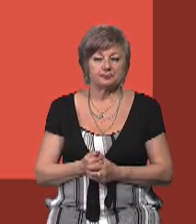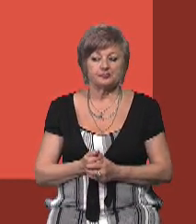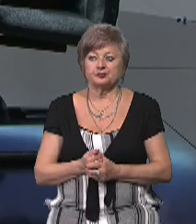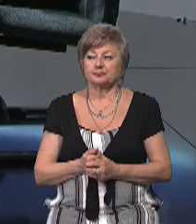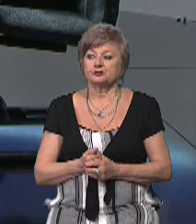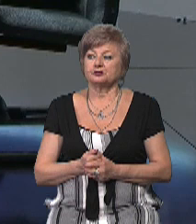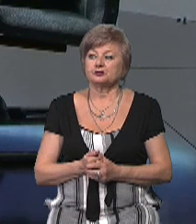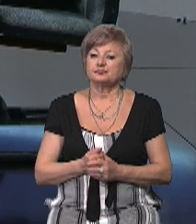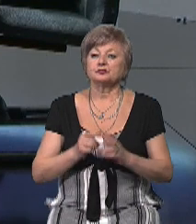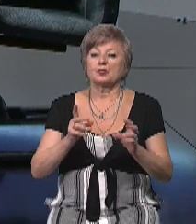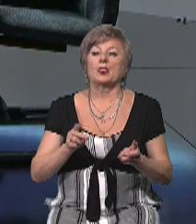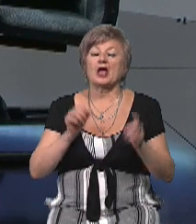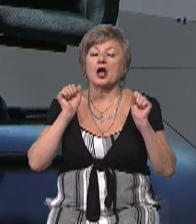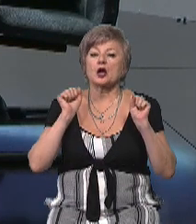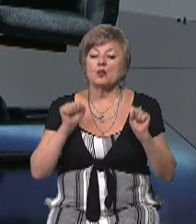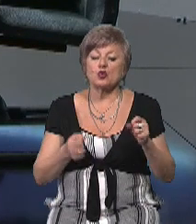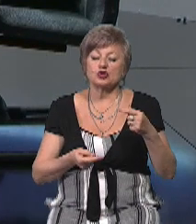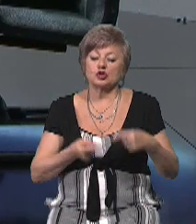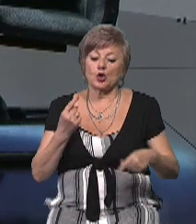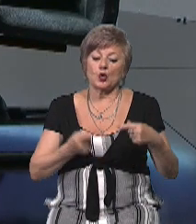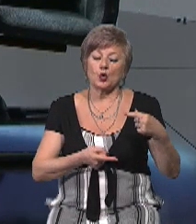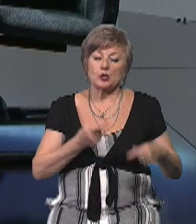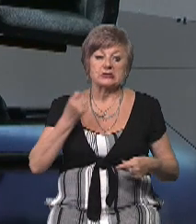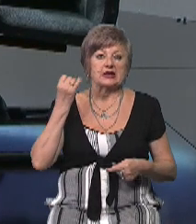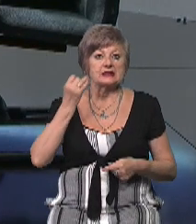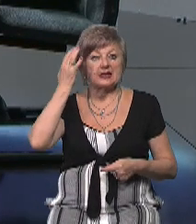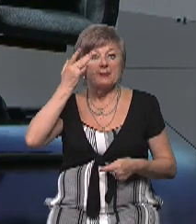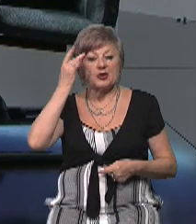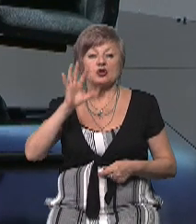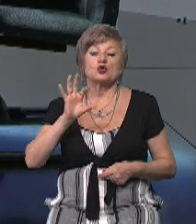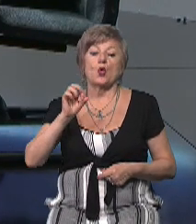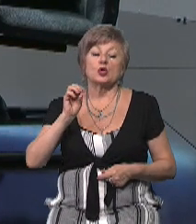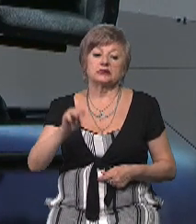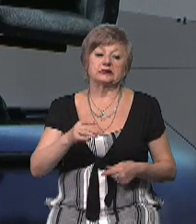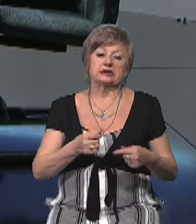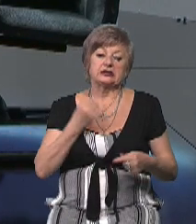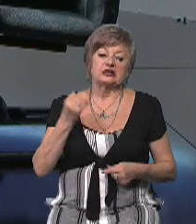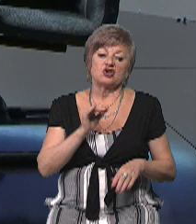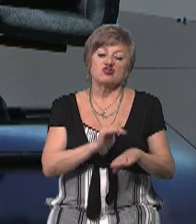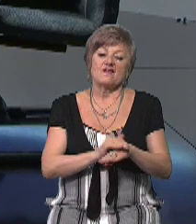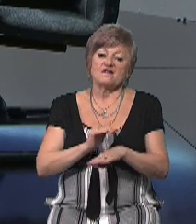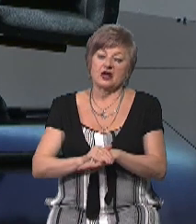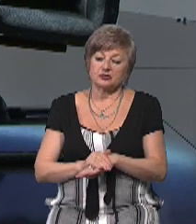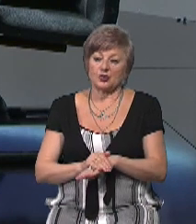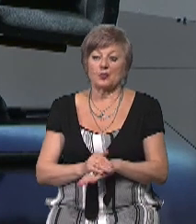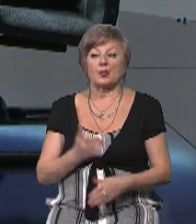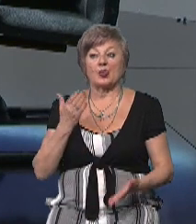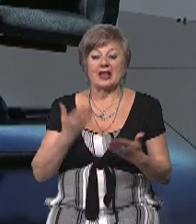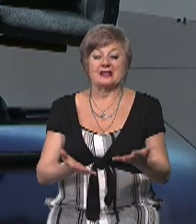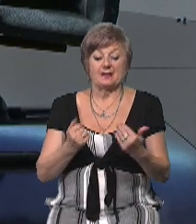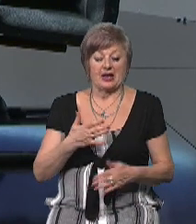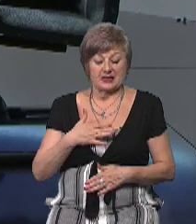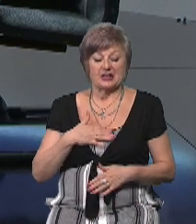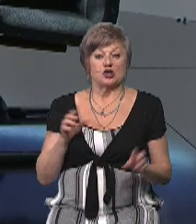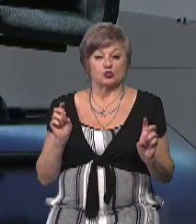Сергій Миколаївич, як можна відрізнити історичний міф від історичного факту? Якщо брати нашу